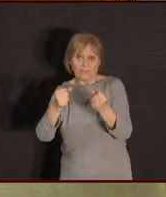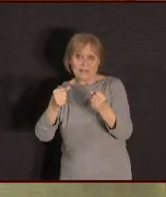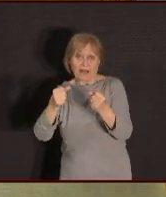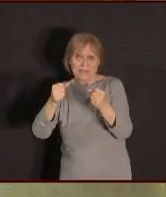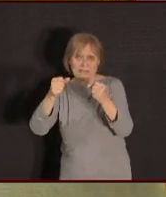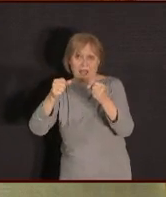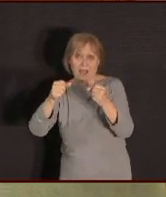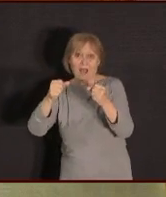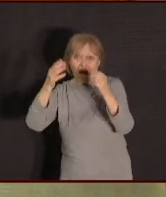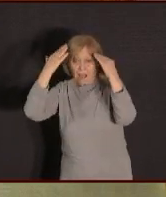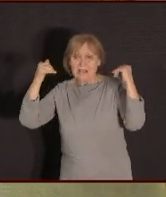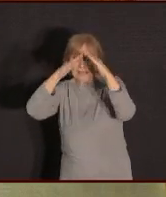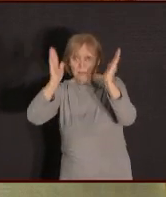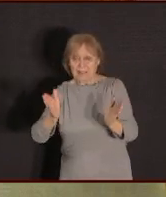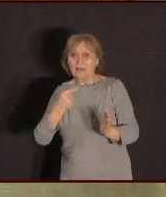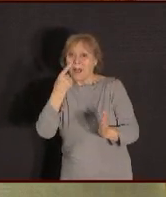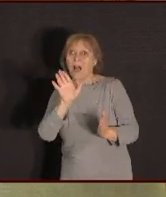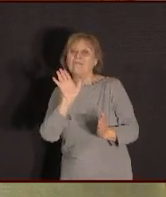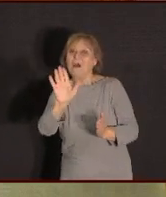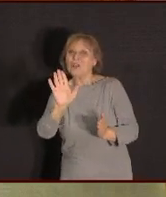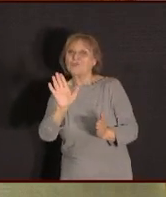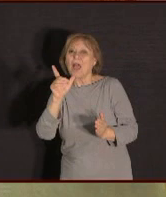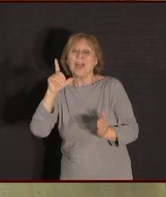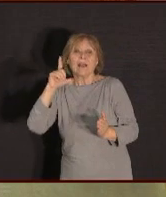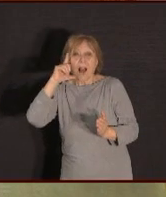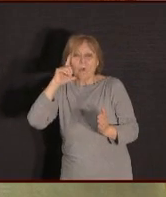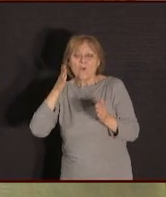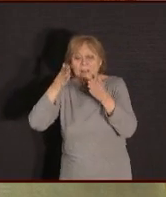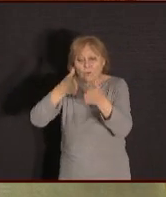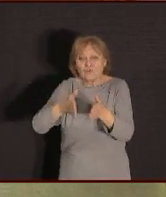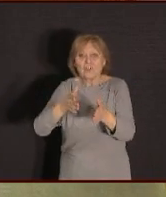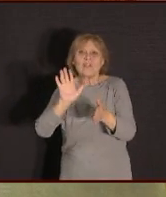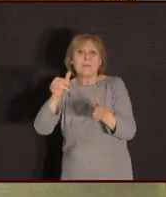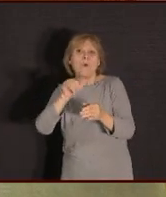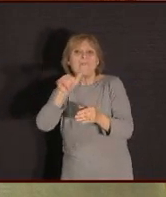besede, vaše glavno zatočišče naj bo vedno pri nogah Jezusa Kristusa.